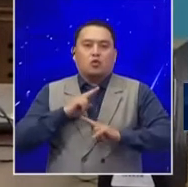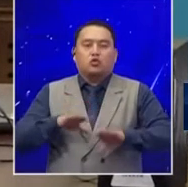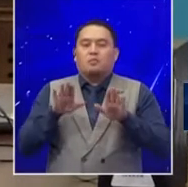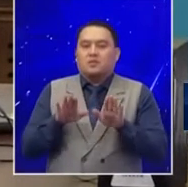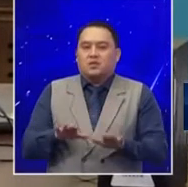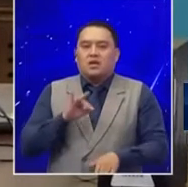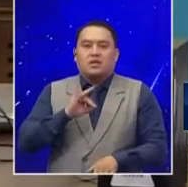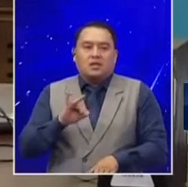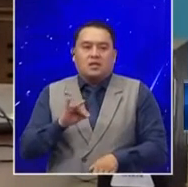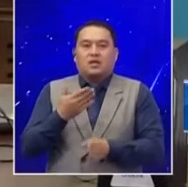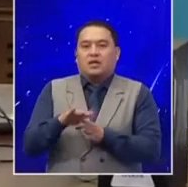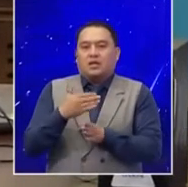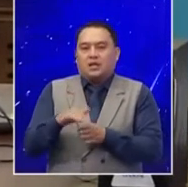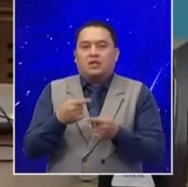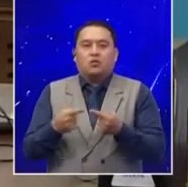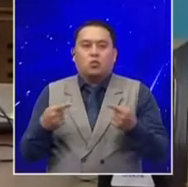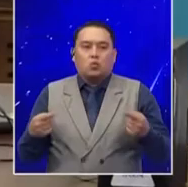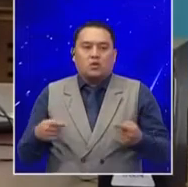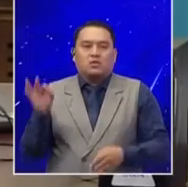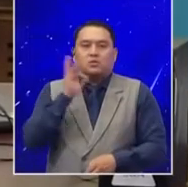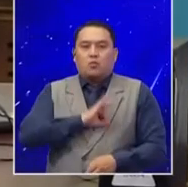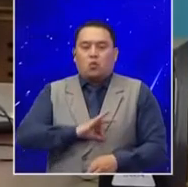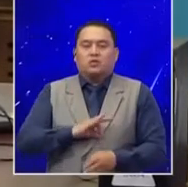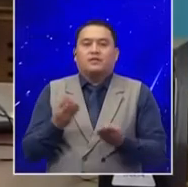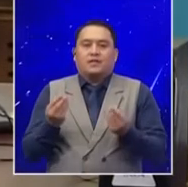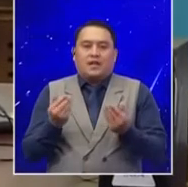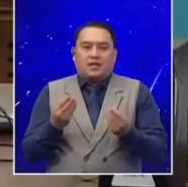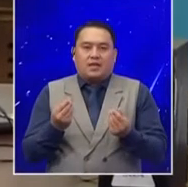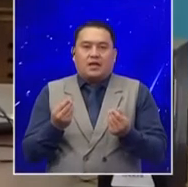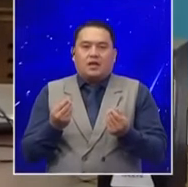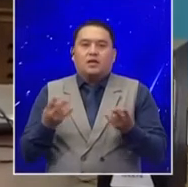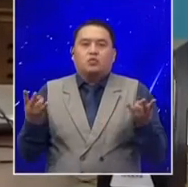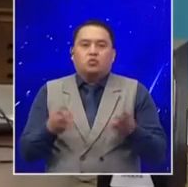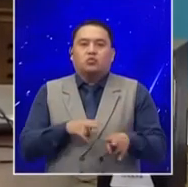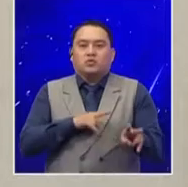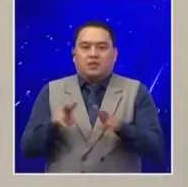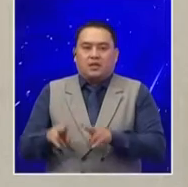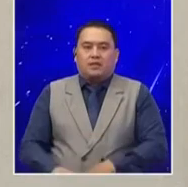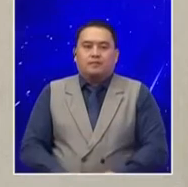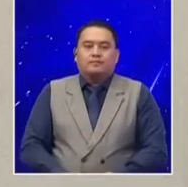и микрокредиты, и другие освоения денег. Соның бәрін қараңдар.